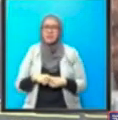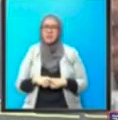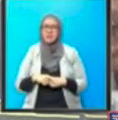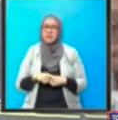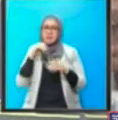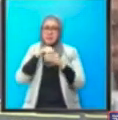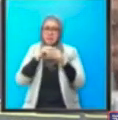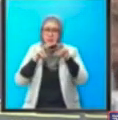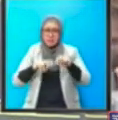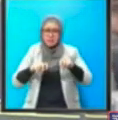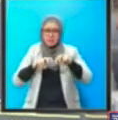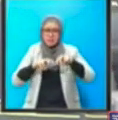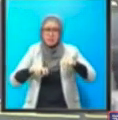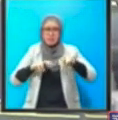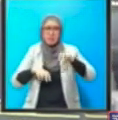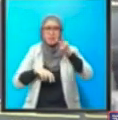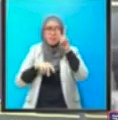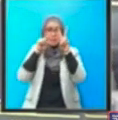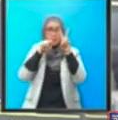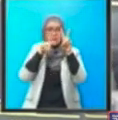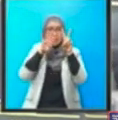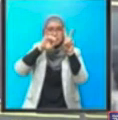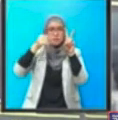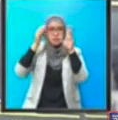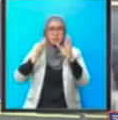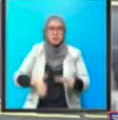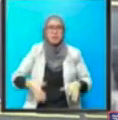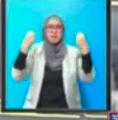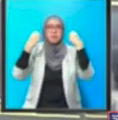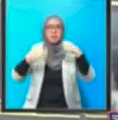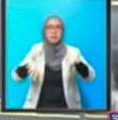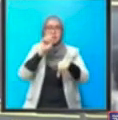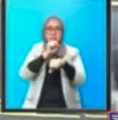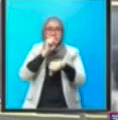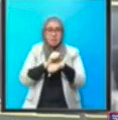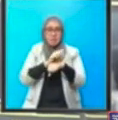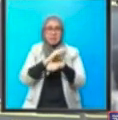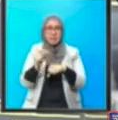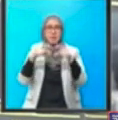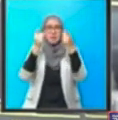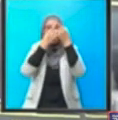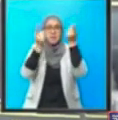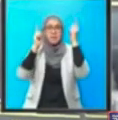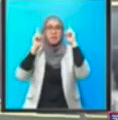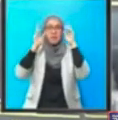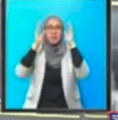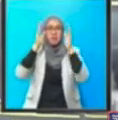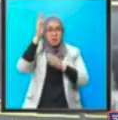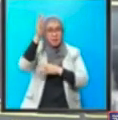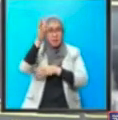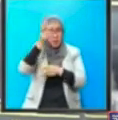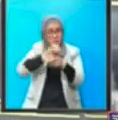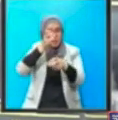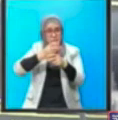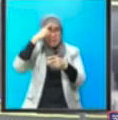2004 juta orang akan kehilangan pekerjaan dan graduan dijangka amat sukar untuk mendapat kerjaan sepanjang